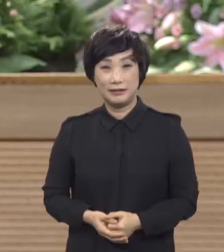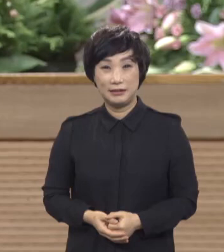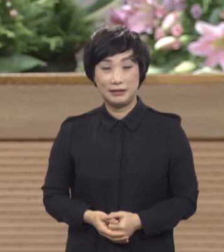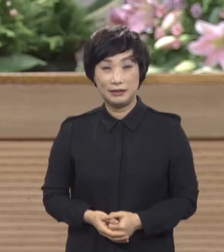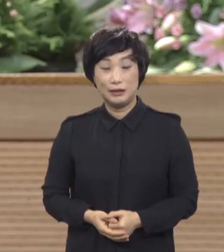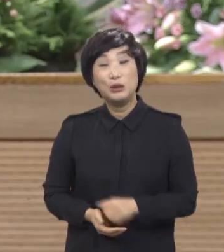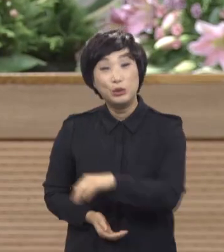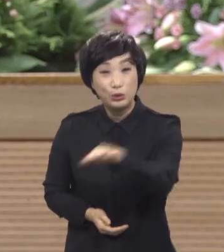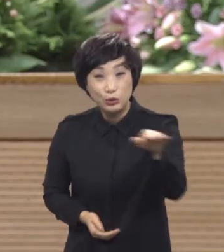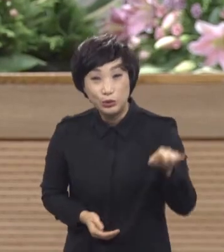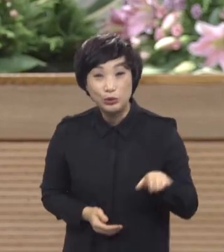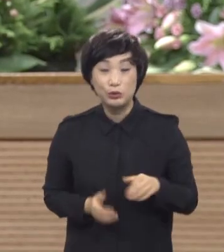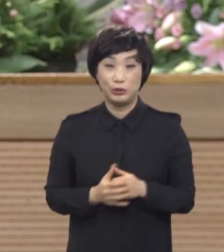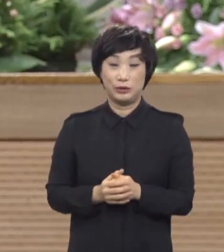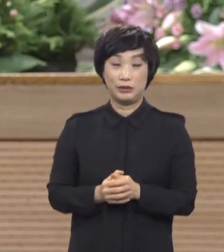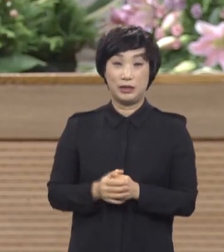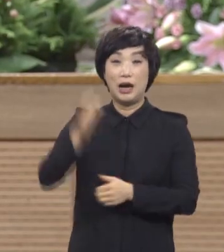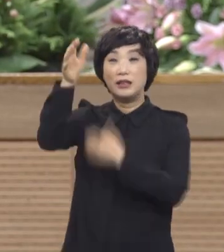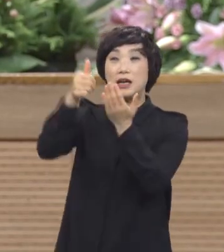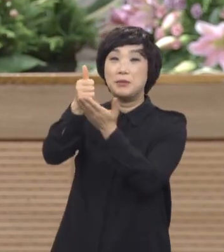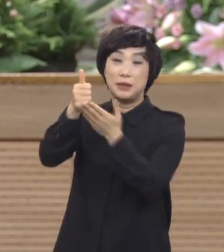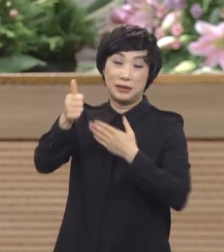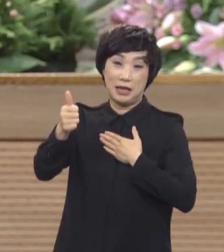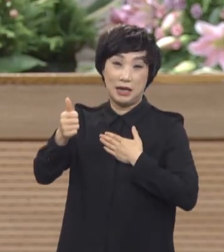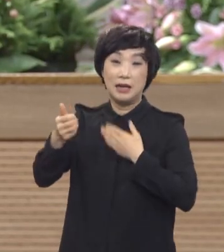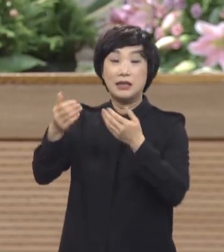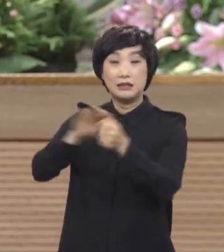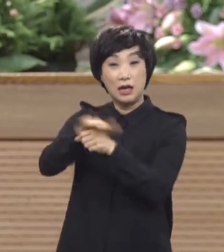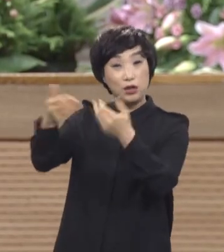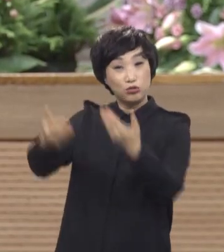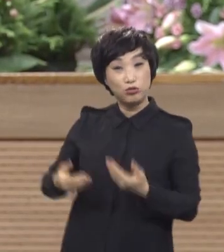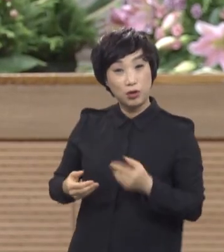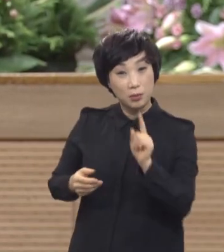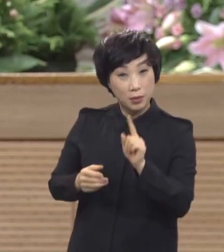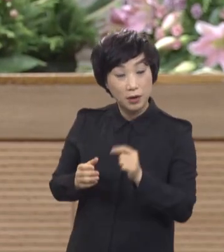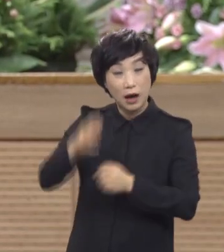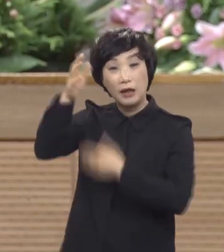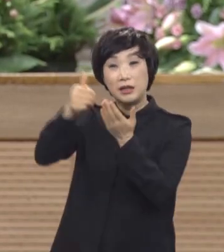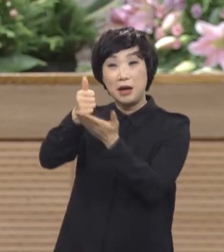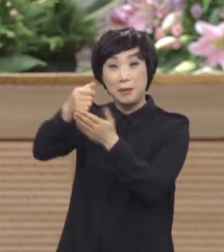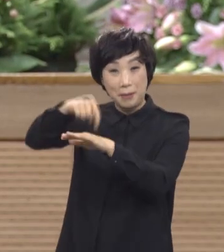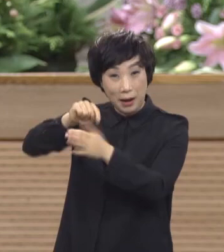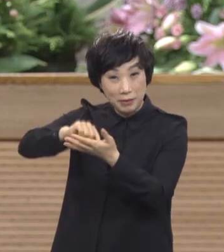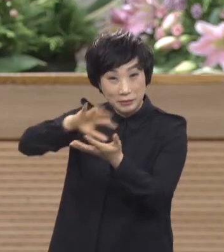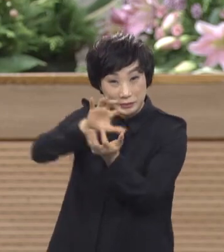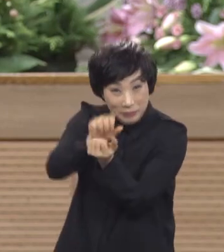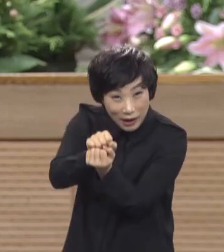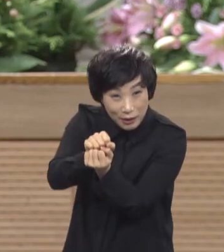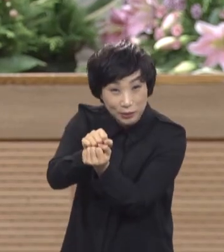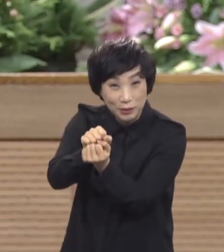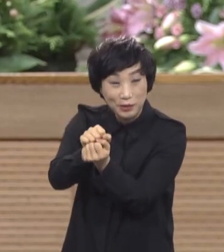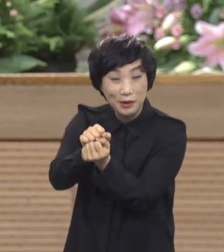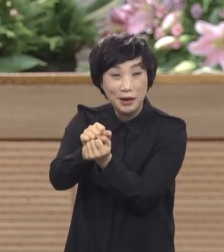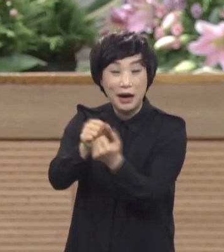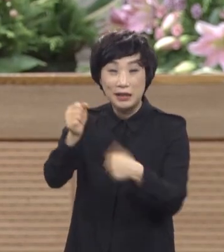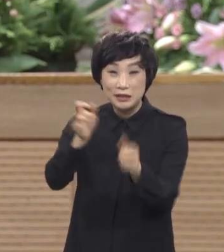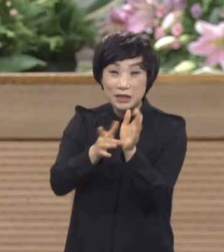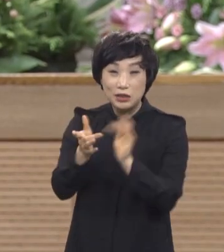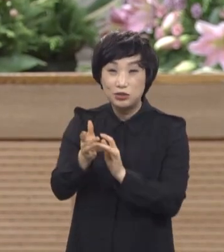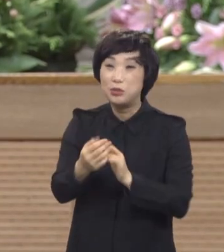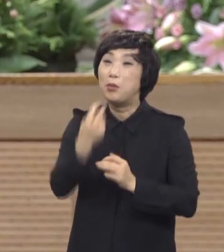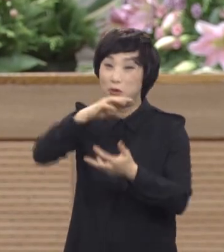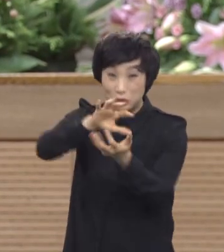우리는 하나님의 내게 주신 사랑은 하나님의 마음을 다하고 아들이